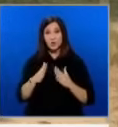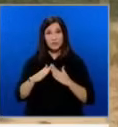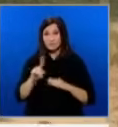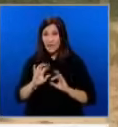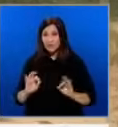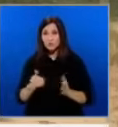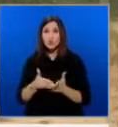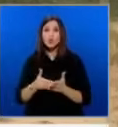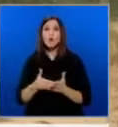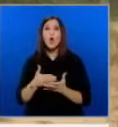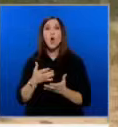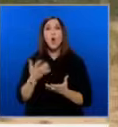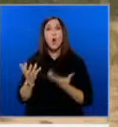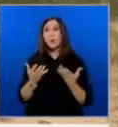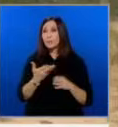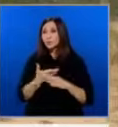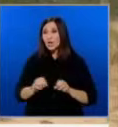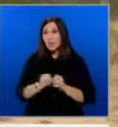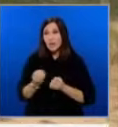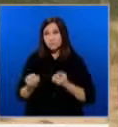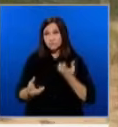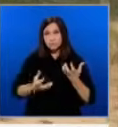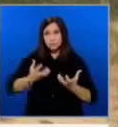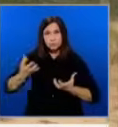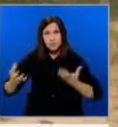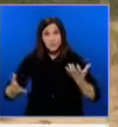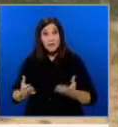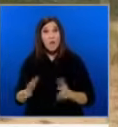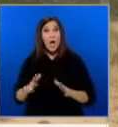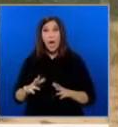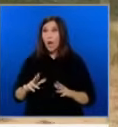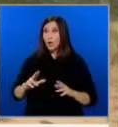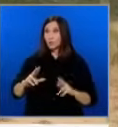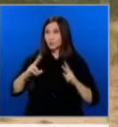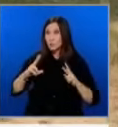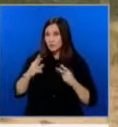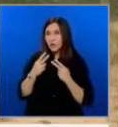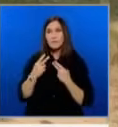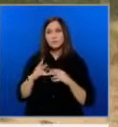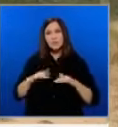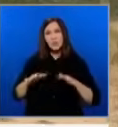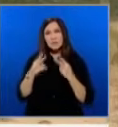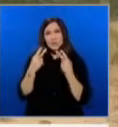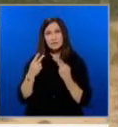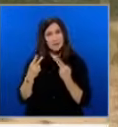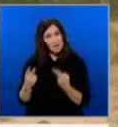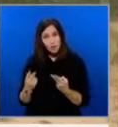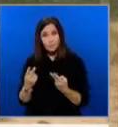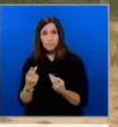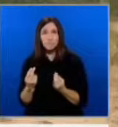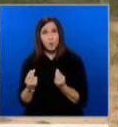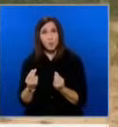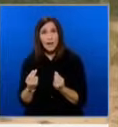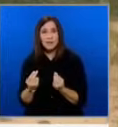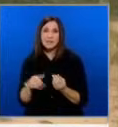продължава да разпалва огнища и ако сутрин ситуацията изглежда подобряваща се в следобедните часове, почти всеки ден тя наистина